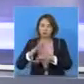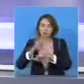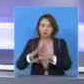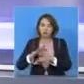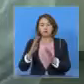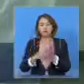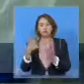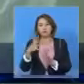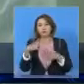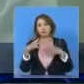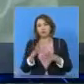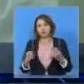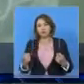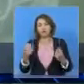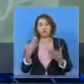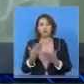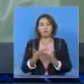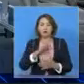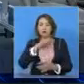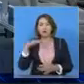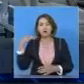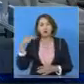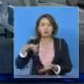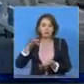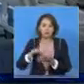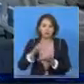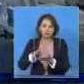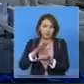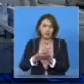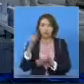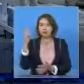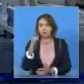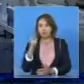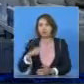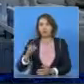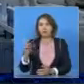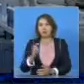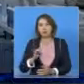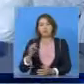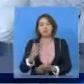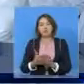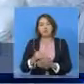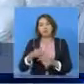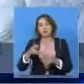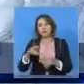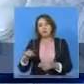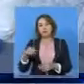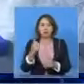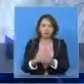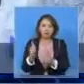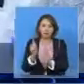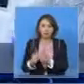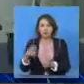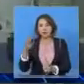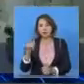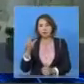оның 95%-ға жуығы жазылған. Көп Ақтөбе қаласында тіркелсе, Храмтау, Алға, Мұғалжар мен Темір аудандарының әр қайсында да